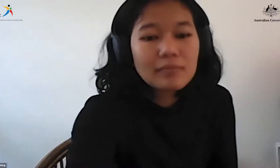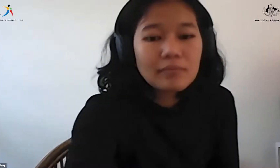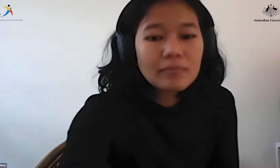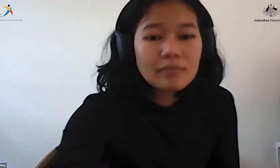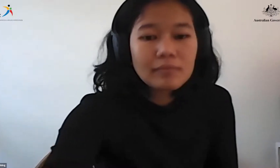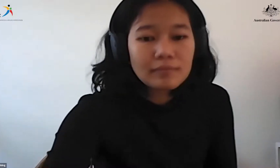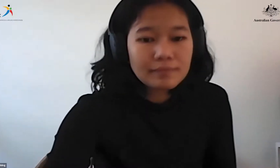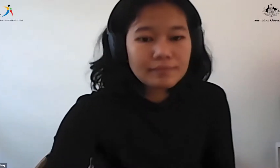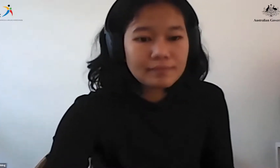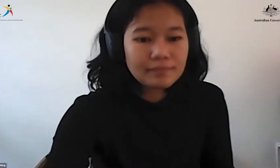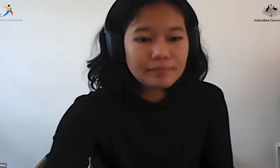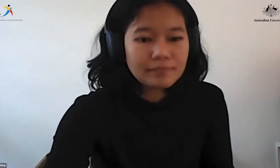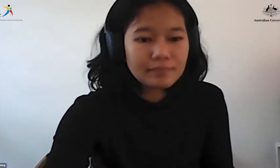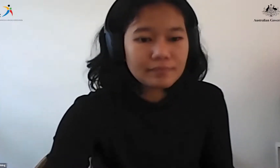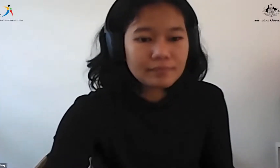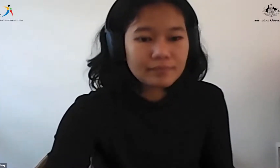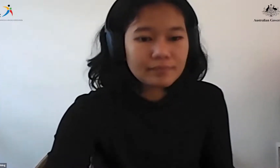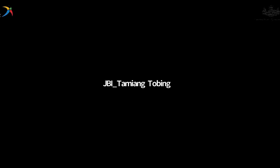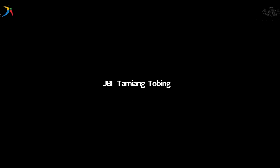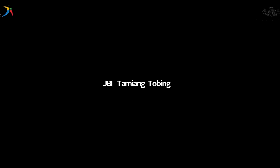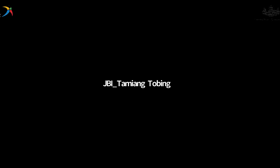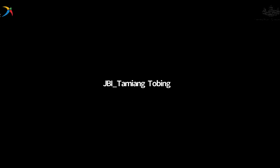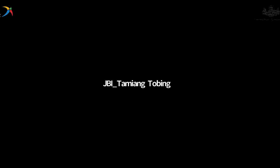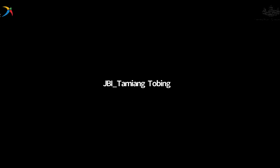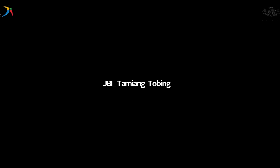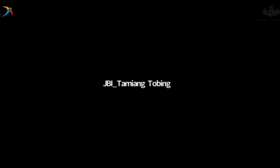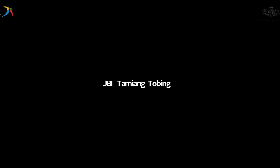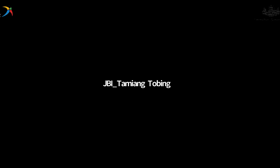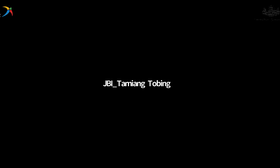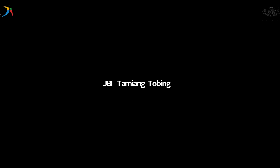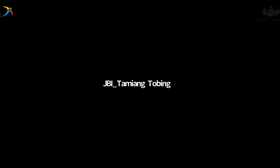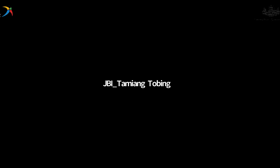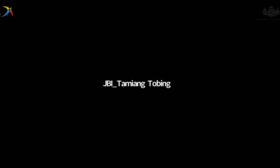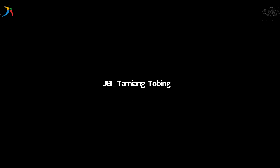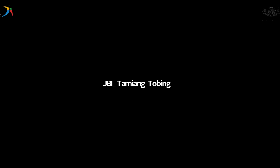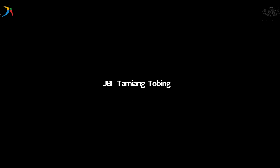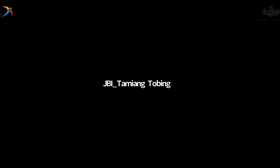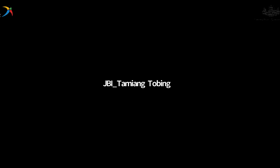Baik, terima kasih Pak Joko atas sambutannya.